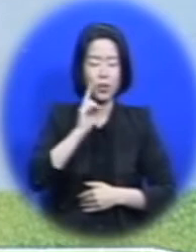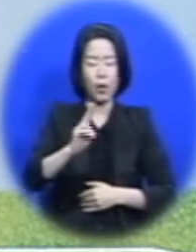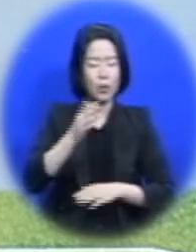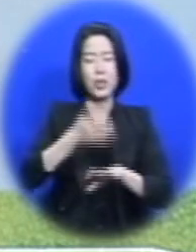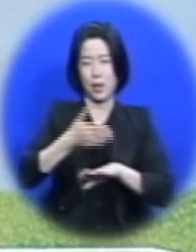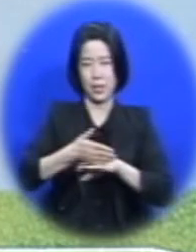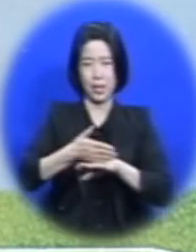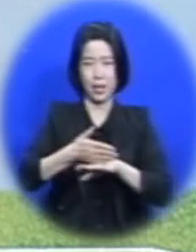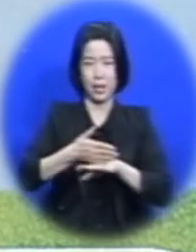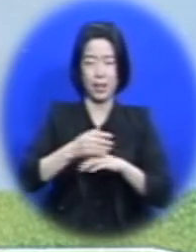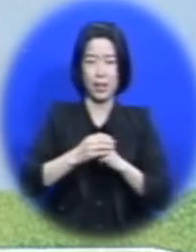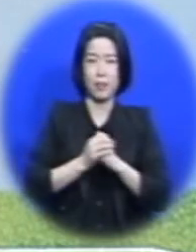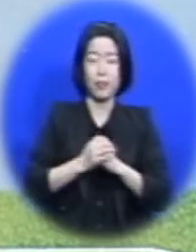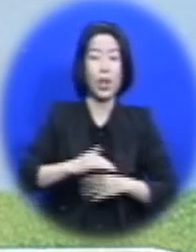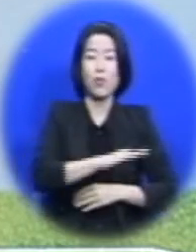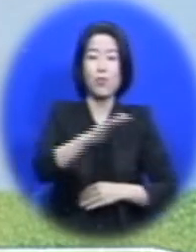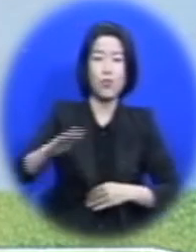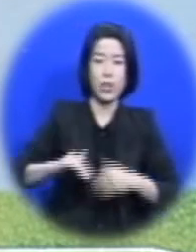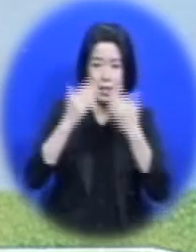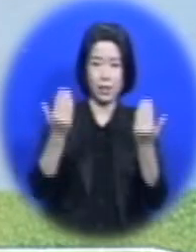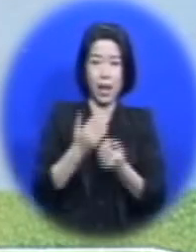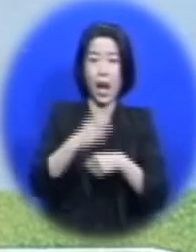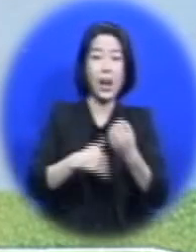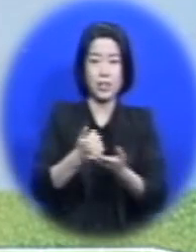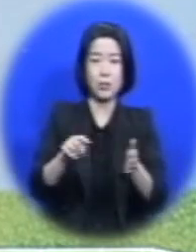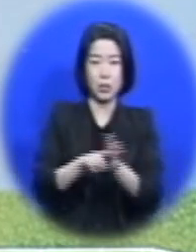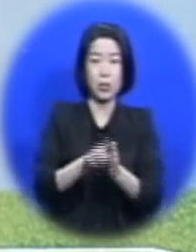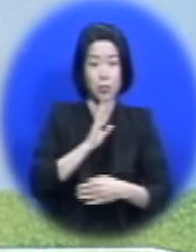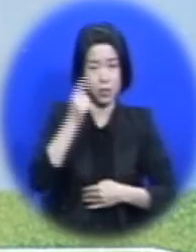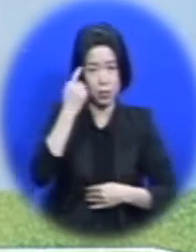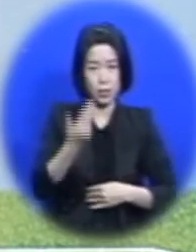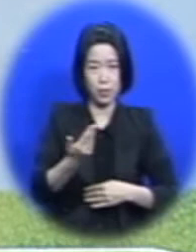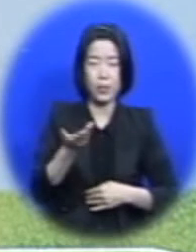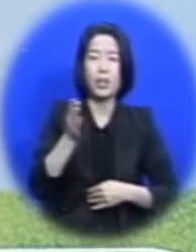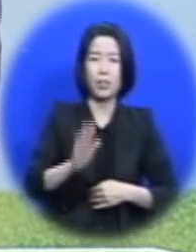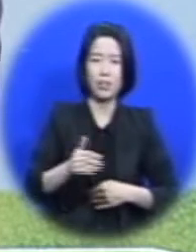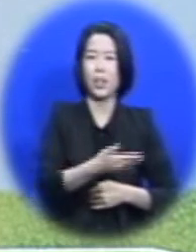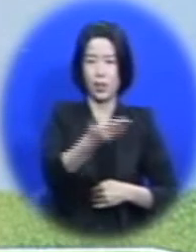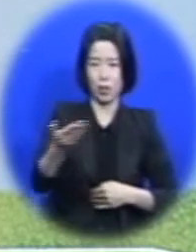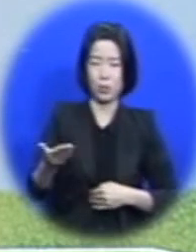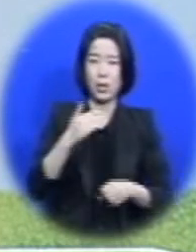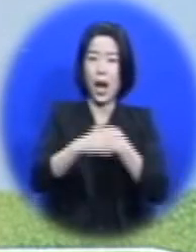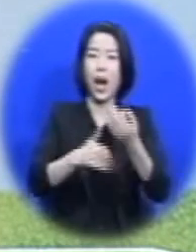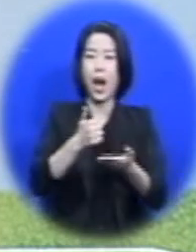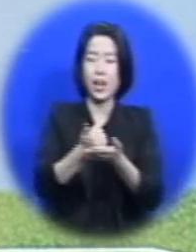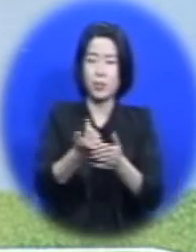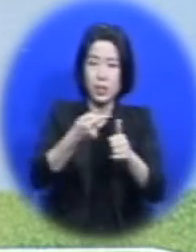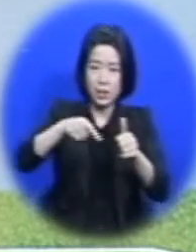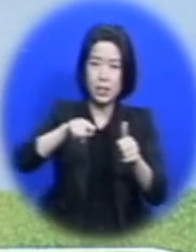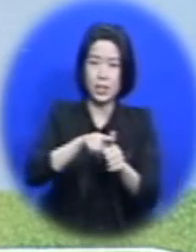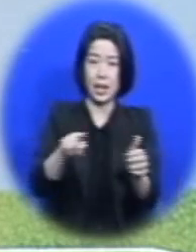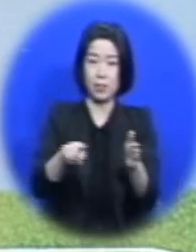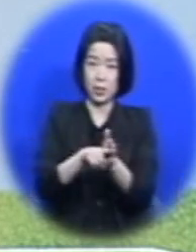감사 하더라 우리는 다 하나님을 믿자 나요 그죠 그런데 여러분 여러분은 하나님을 의지 할